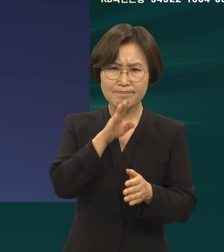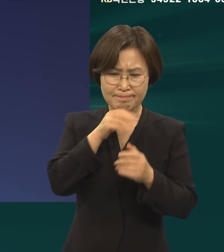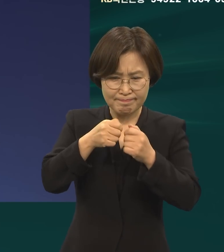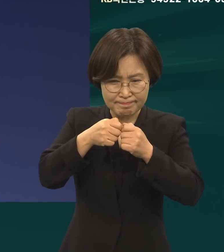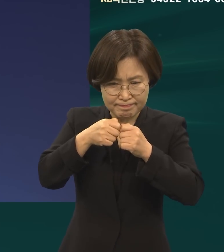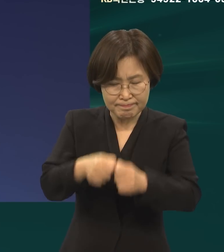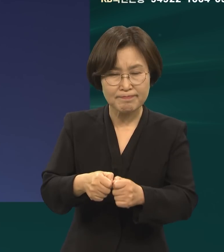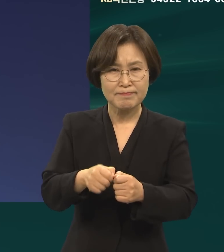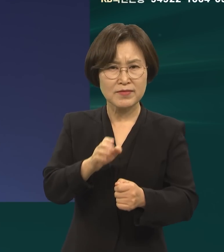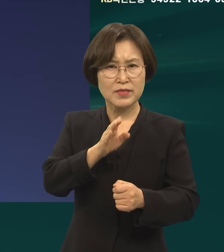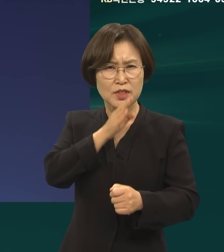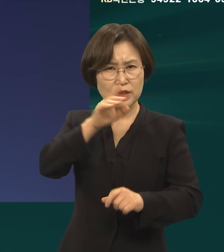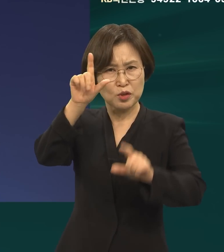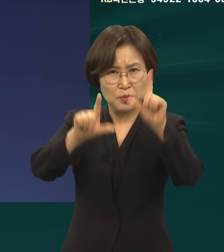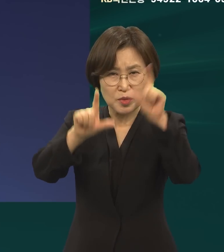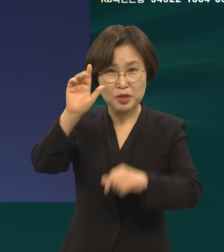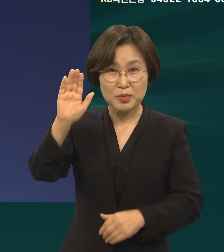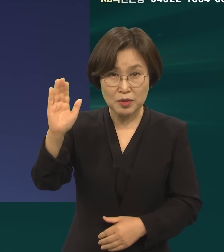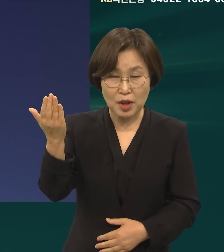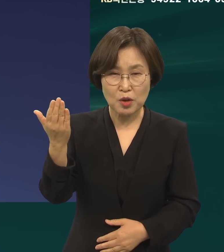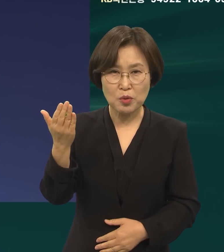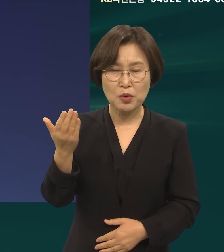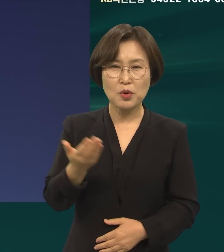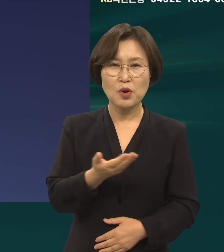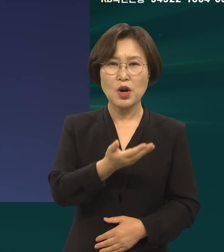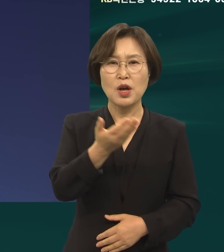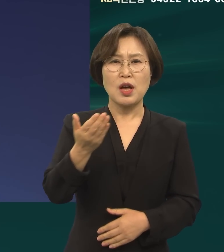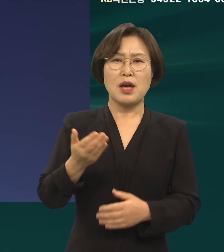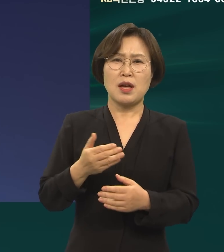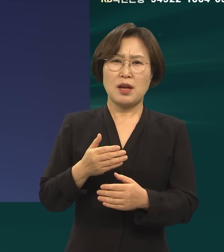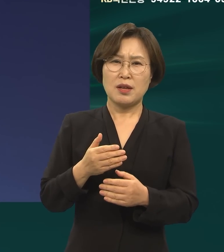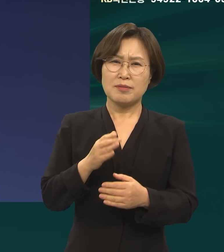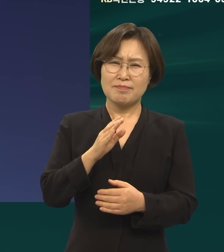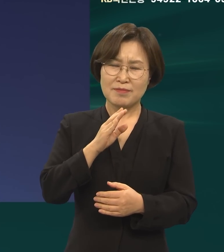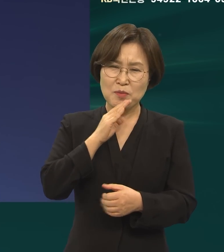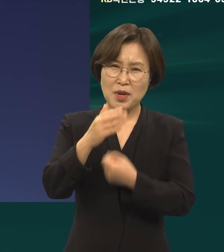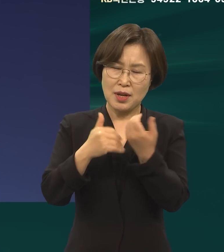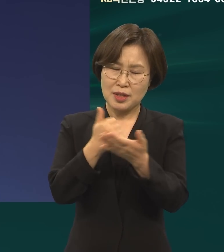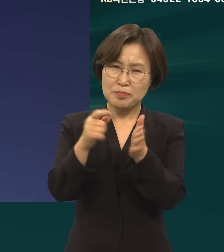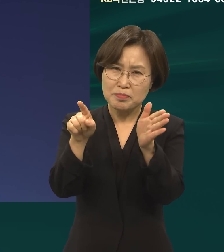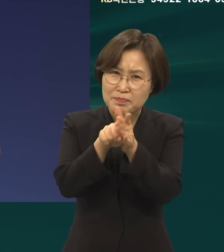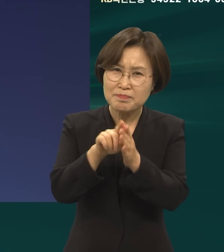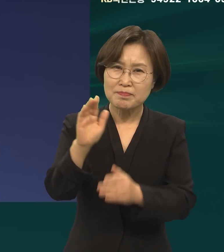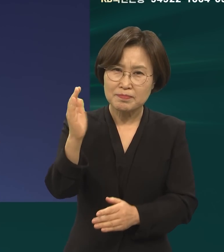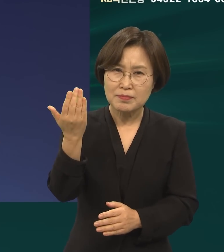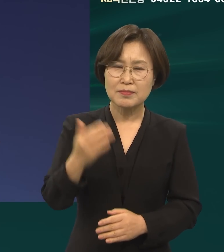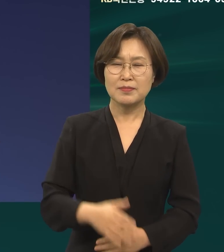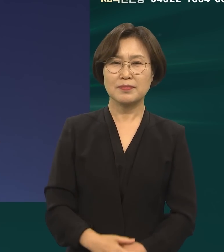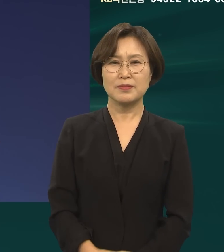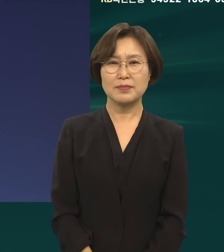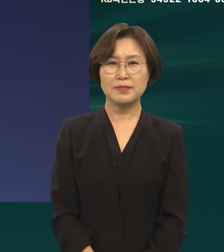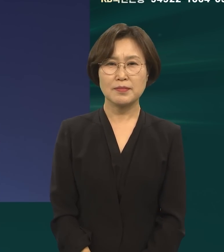되고 실제적인 것이 되고 여러분 역사하는 믿음이 될 줄로 믿습니다. 더 쉽게 얘기를 들어볼게요.